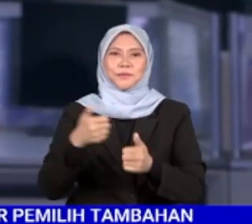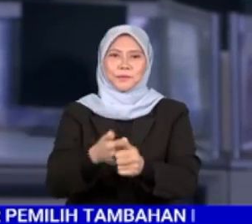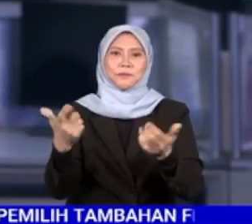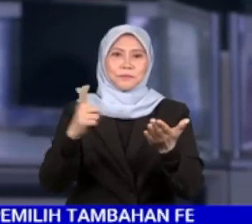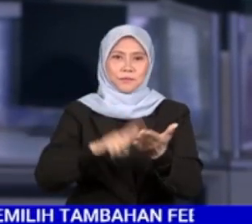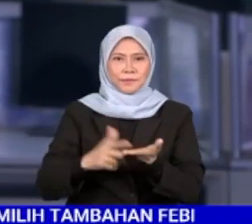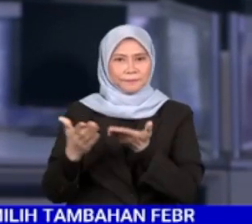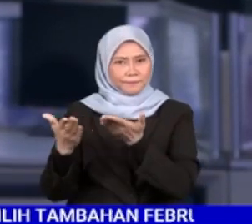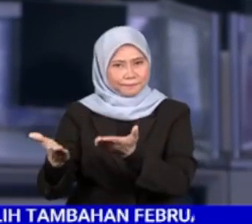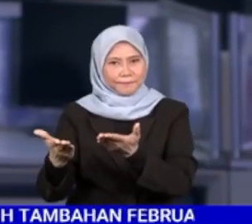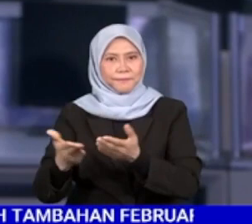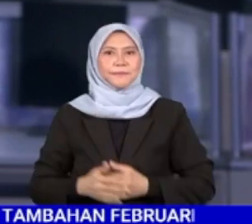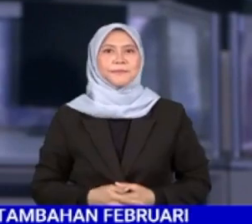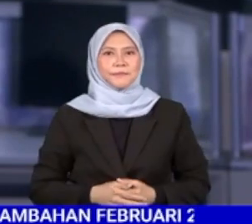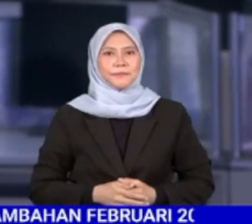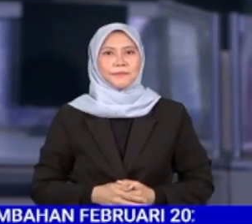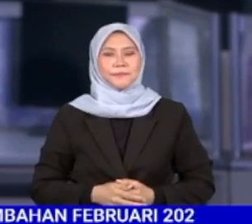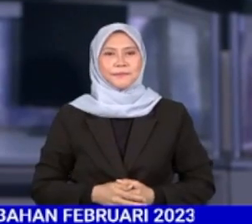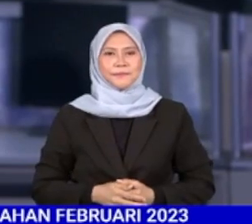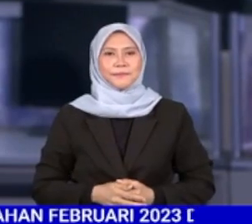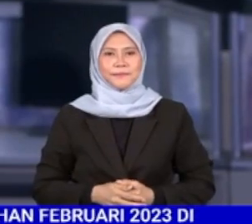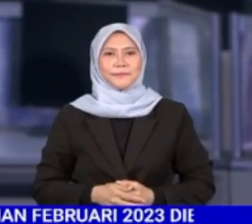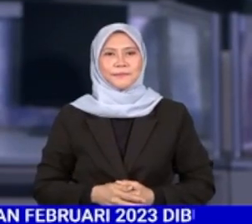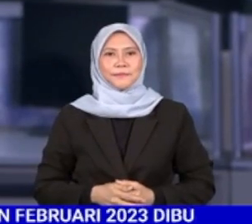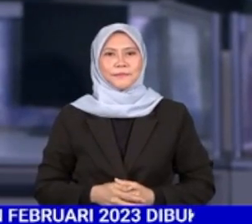misi tersebut ada laporannya. Ravin, silakan.